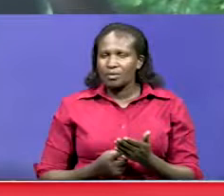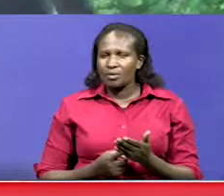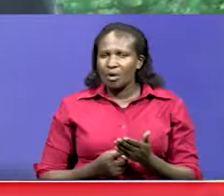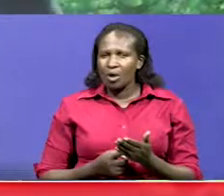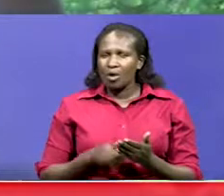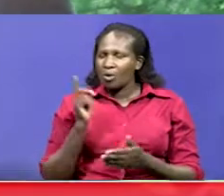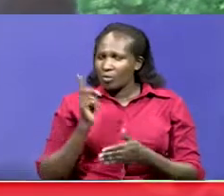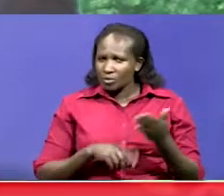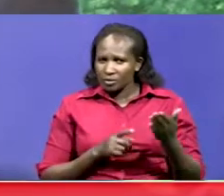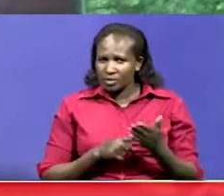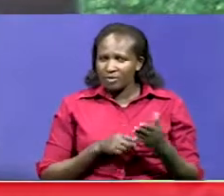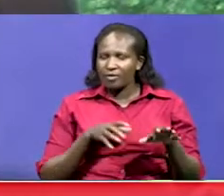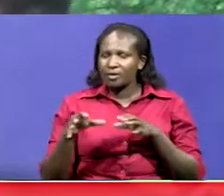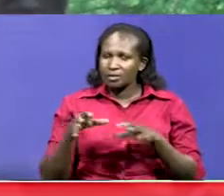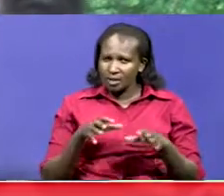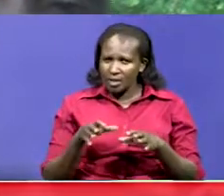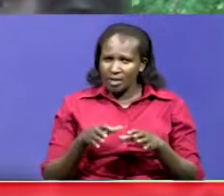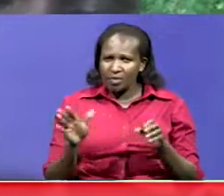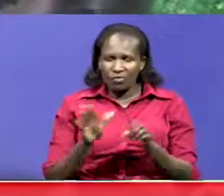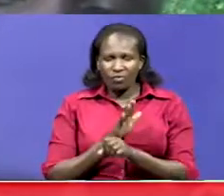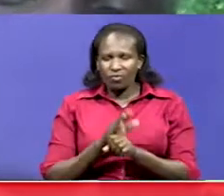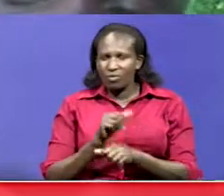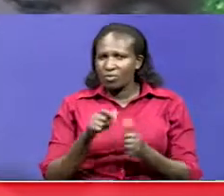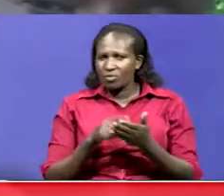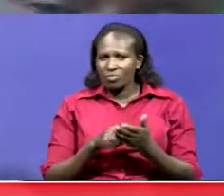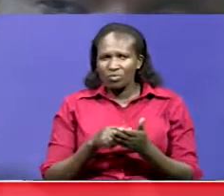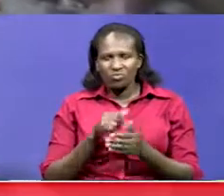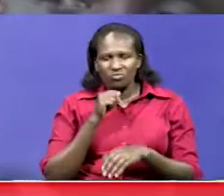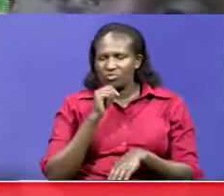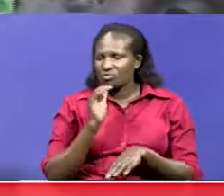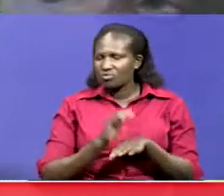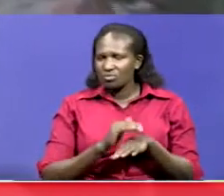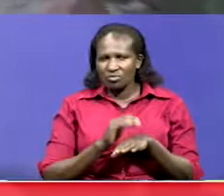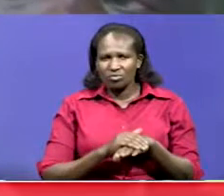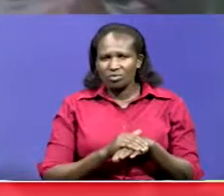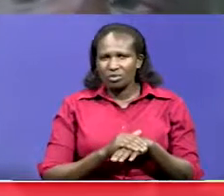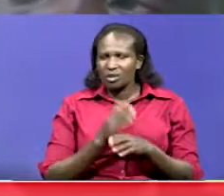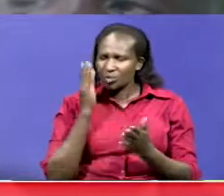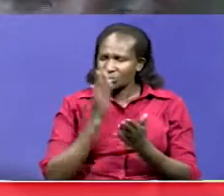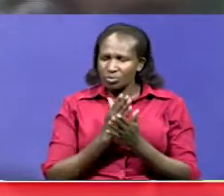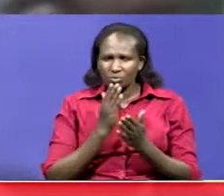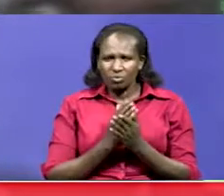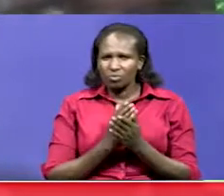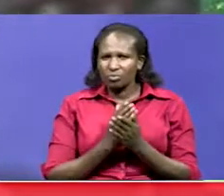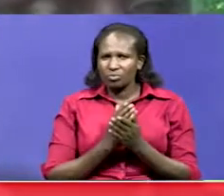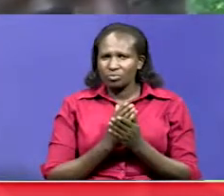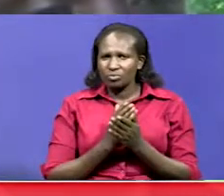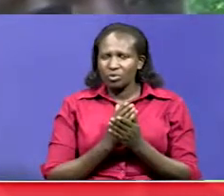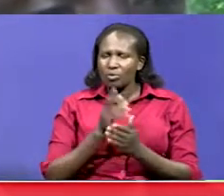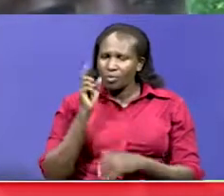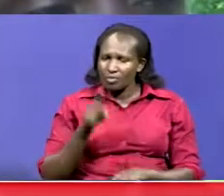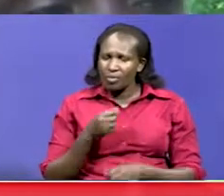whatever transpired then was really inhuman. It was really barbaric and very inconsiderate, and we have to